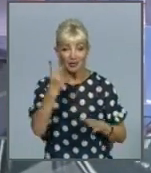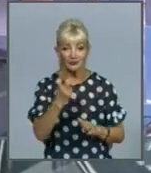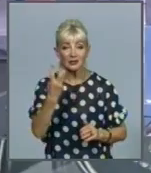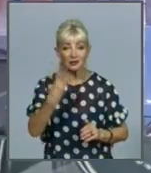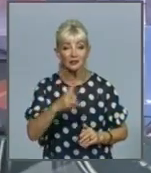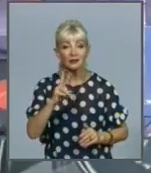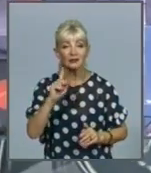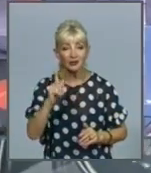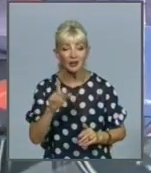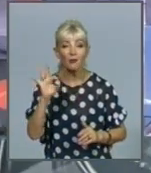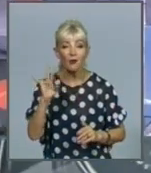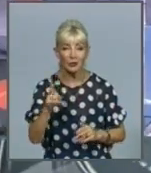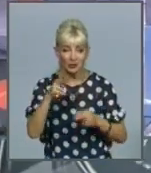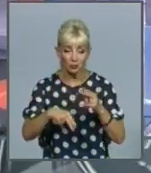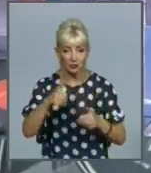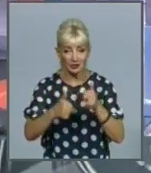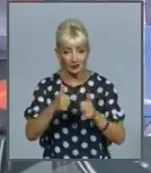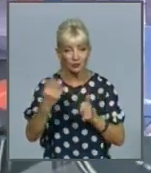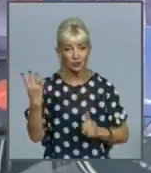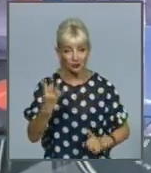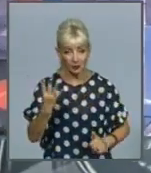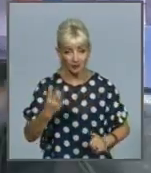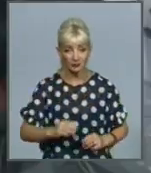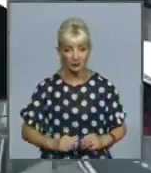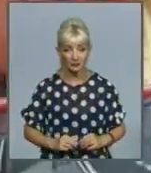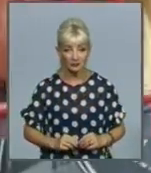230 килограммов, он завершил соревнование 4-м.